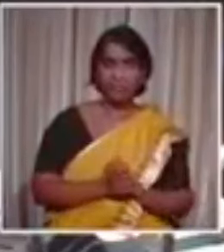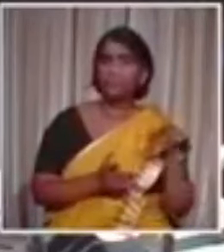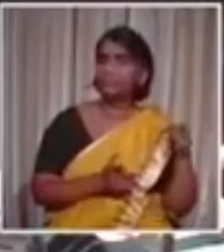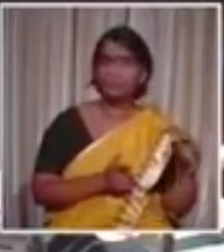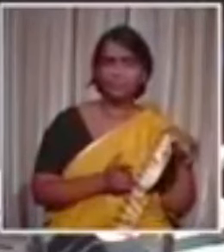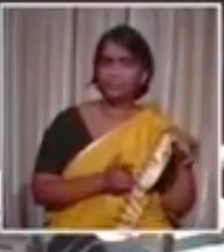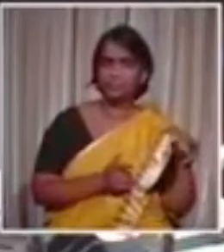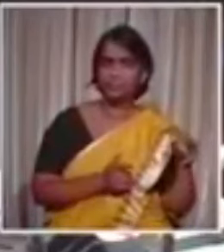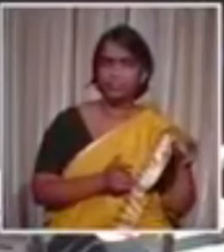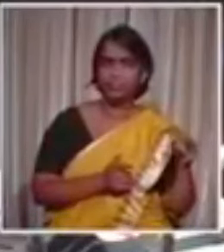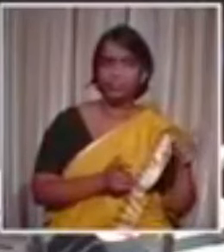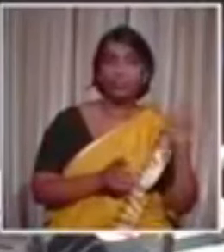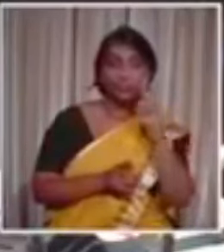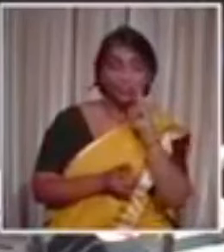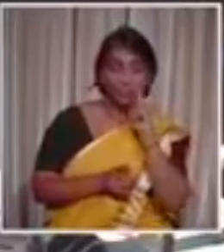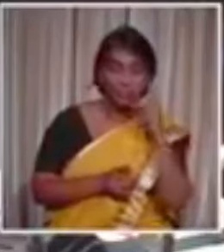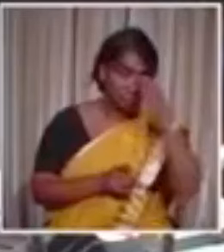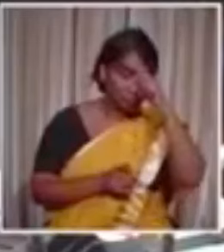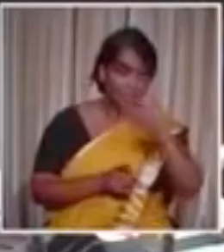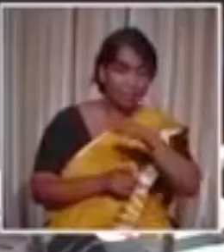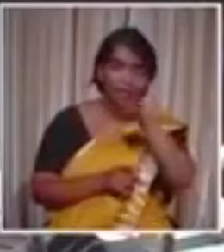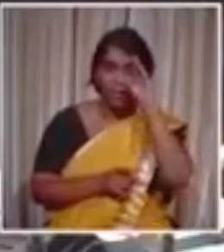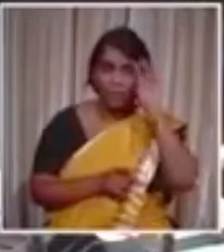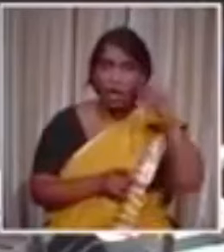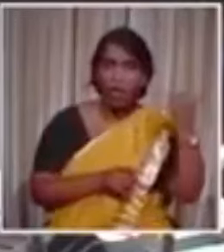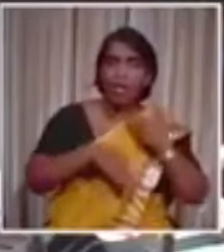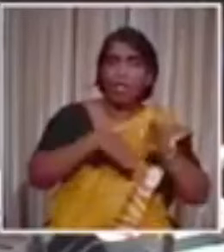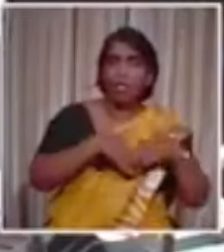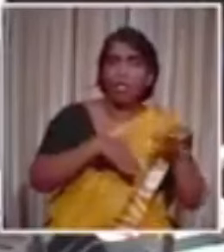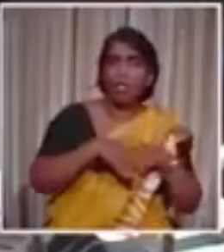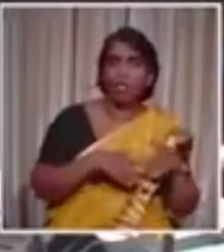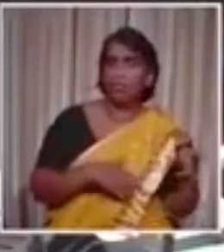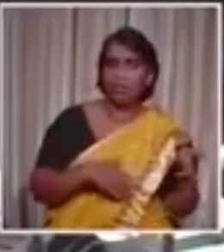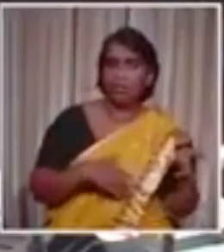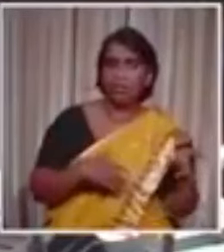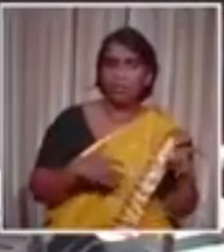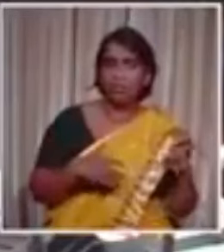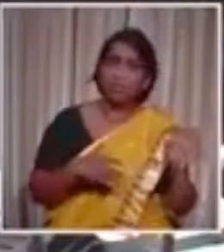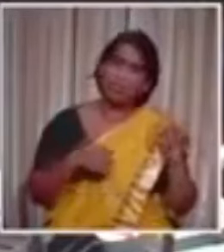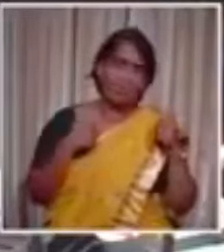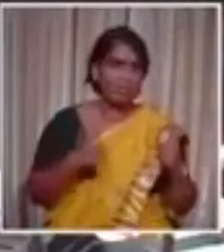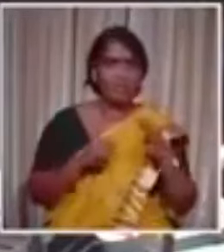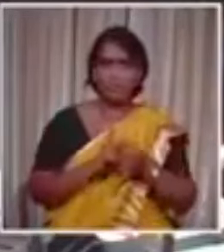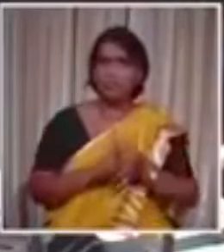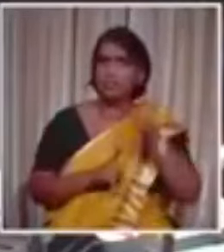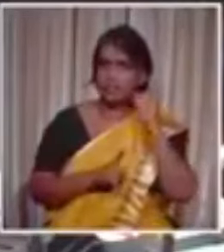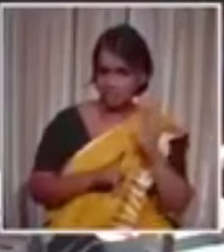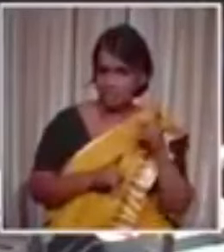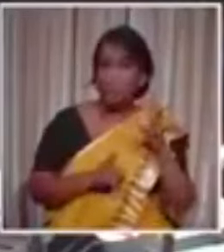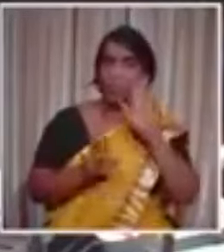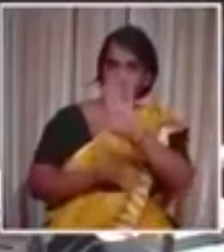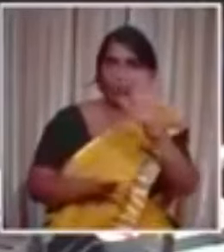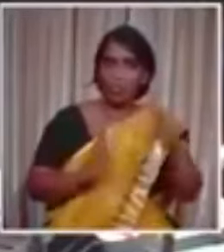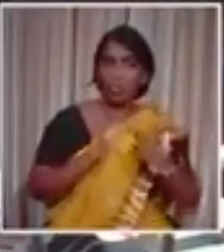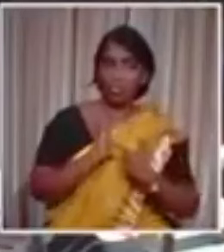mata Ranil Wickremesinghe mahatma itu noteren alut tadde kimi mana mad? Mama pakshapati janadi pati wari, eh visiam pilih mana